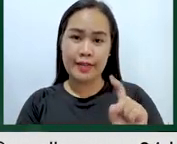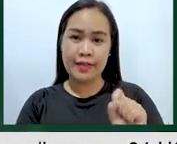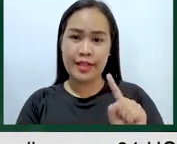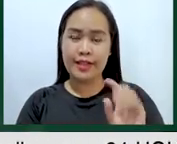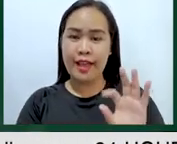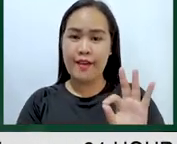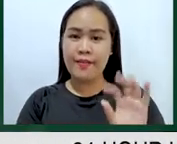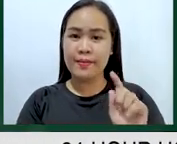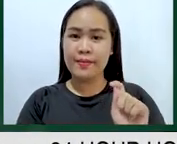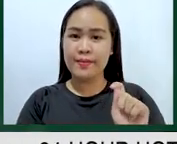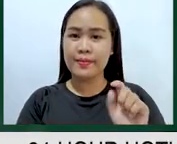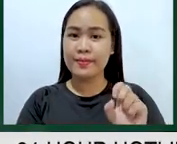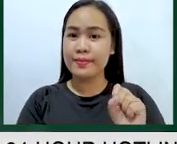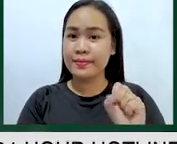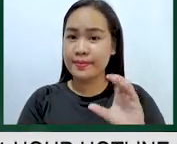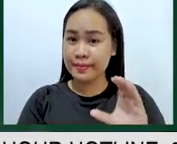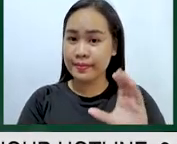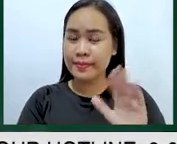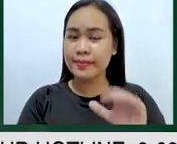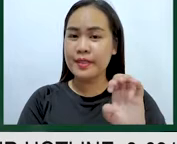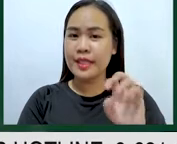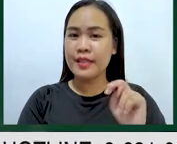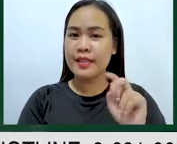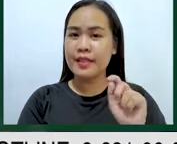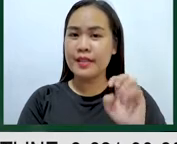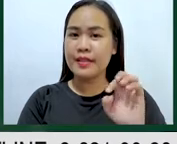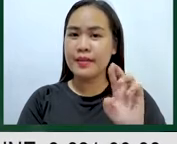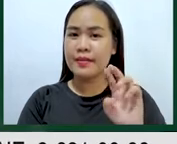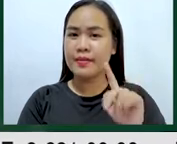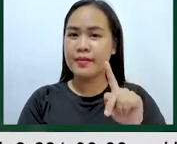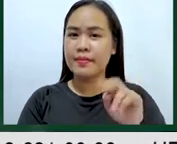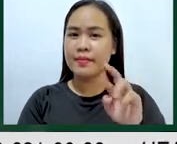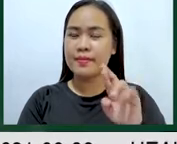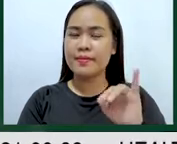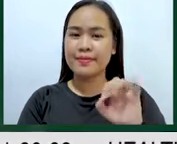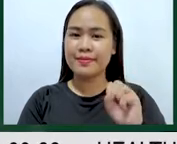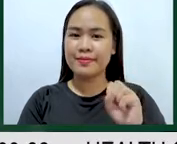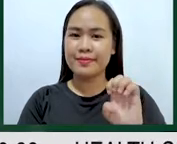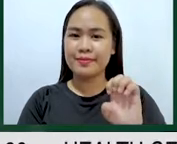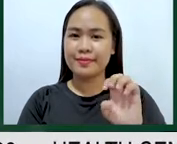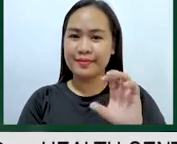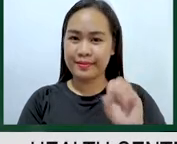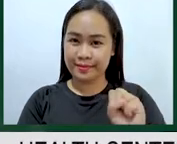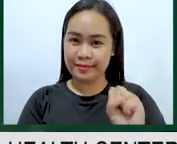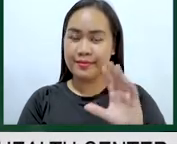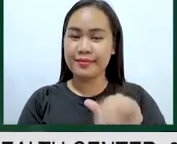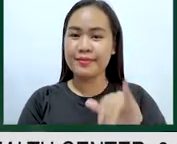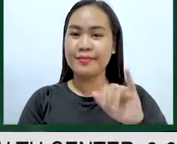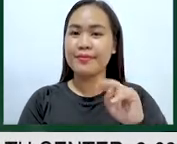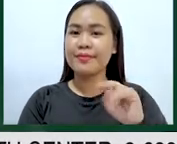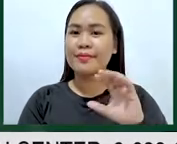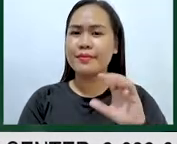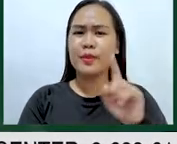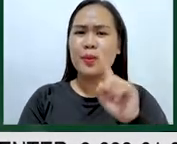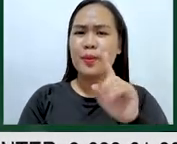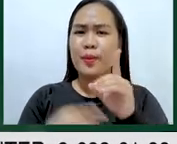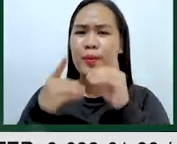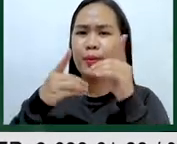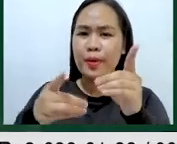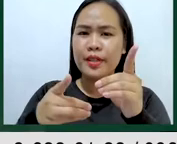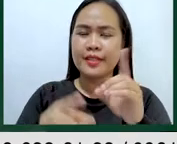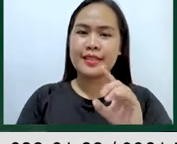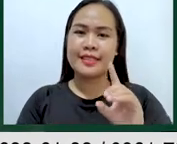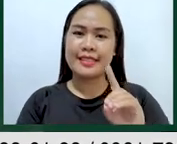mga donasyon na aming tinanggap itong nakaraang linggo, no. So, unang-una, of course, maraming salamat sa 11